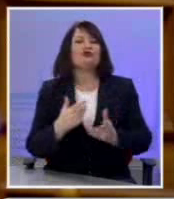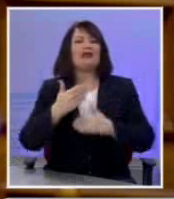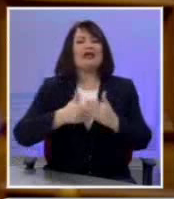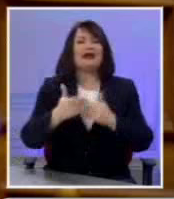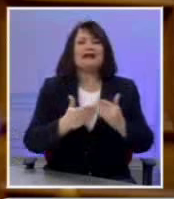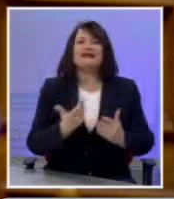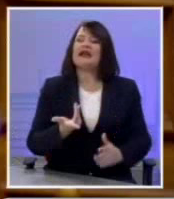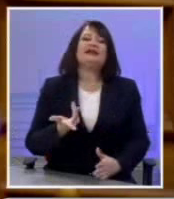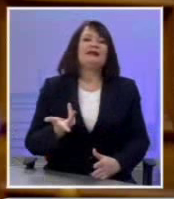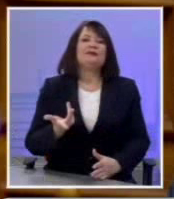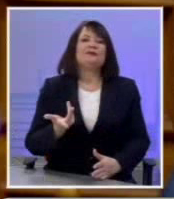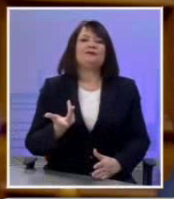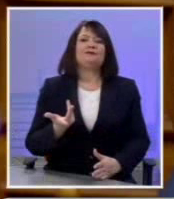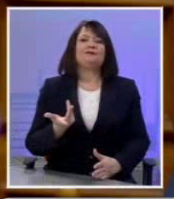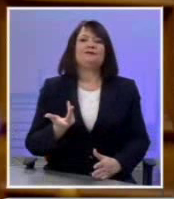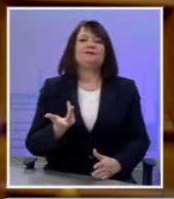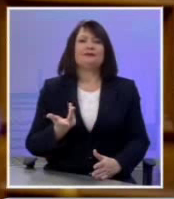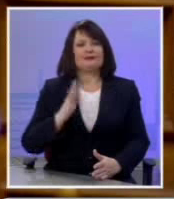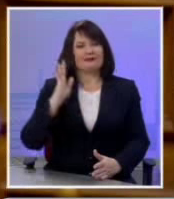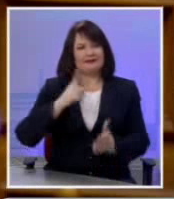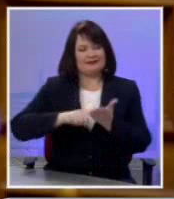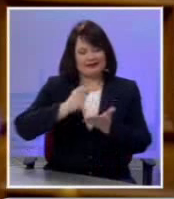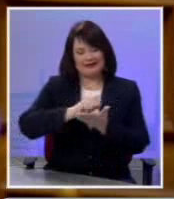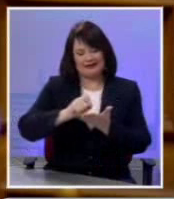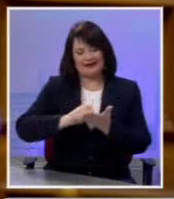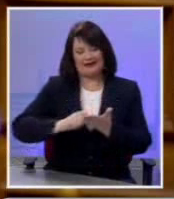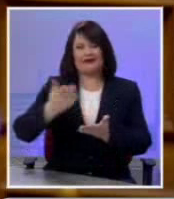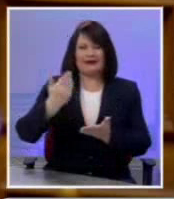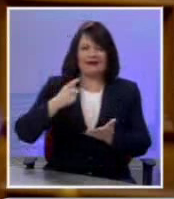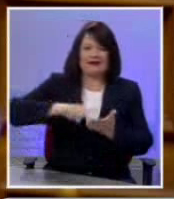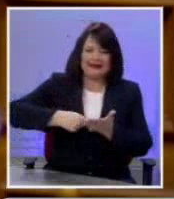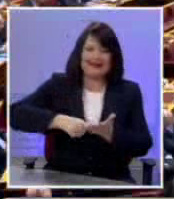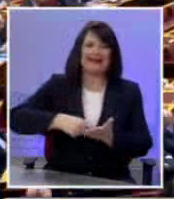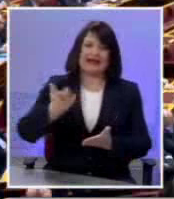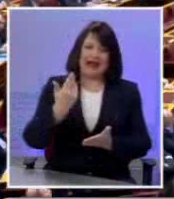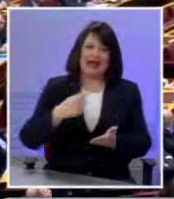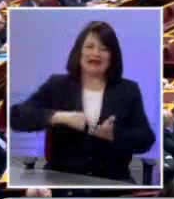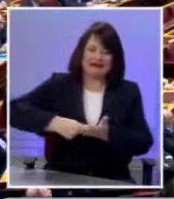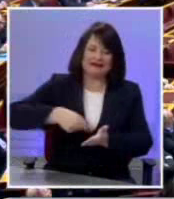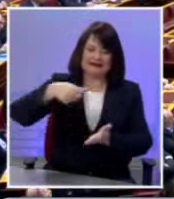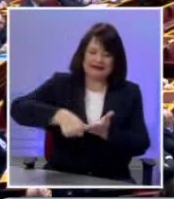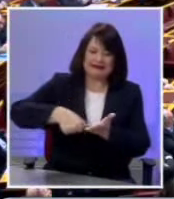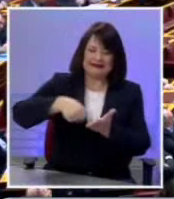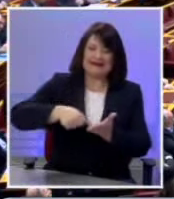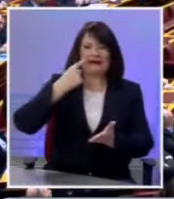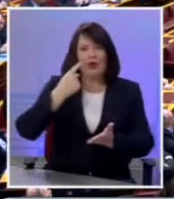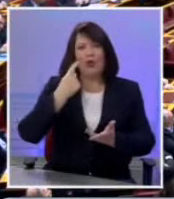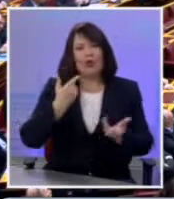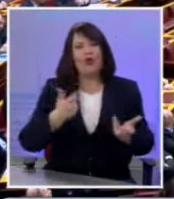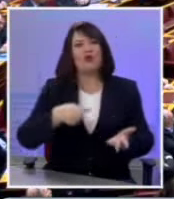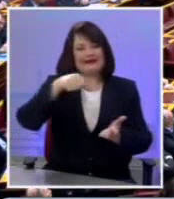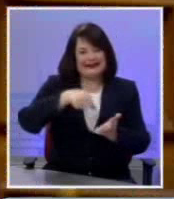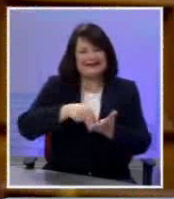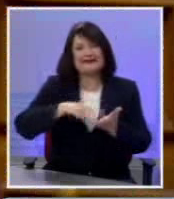διαδικασία με το μελάνι, την παραδοσιακή διαδικασία, όπου εκεί υπάρχει ένας χρόνος υστέρησης. Μέχρι να περάσει δηλαδή